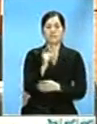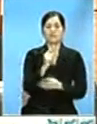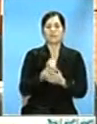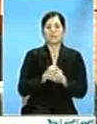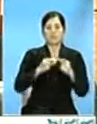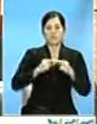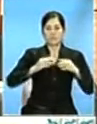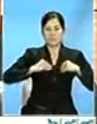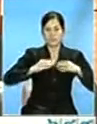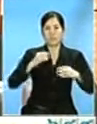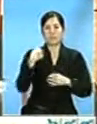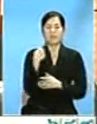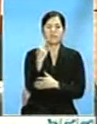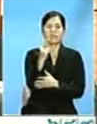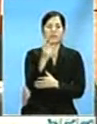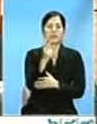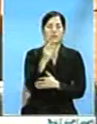ในบางประการนะครับ